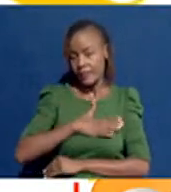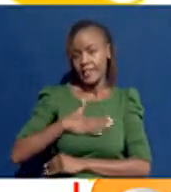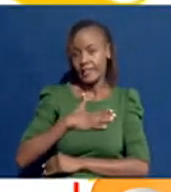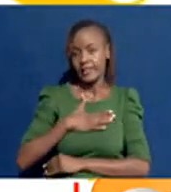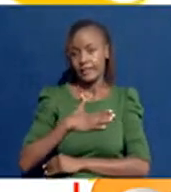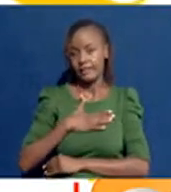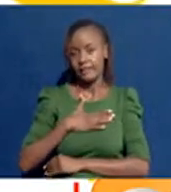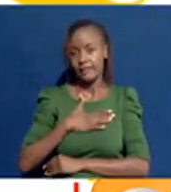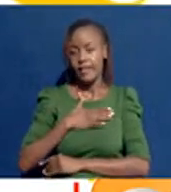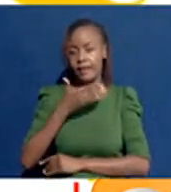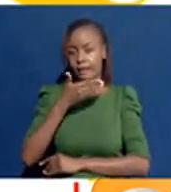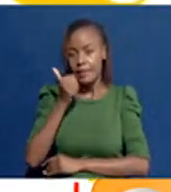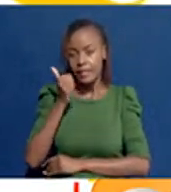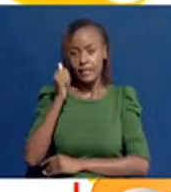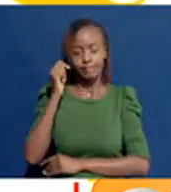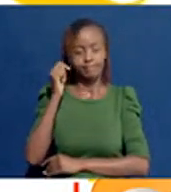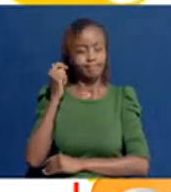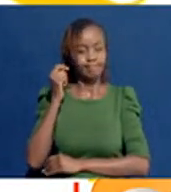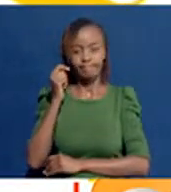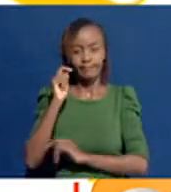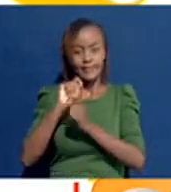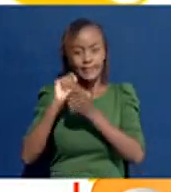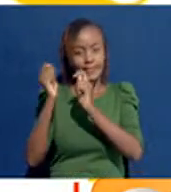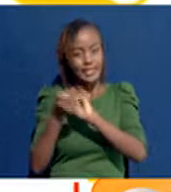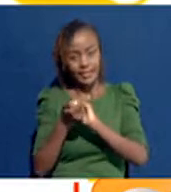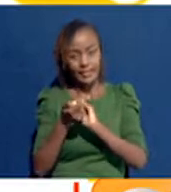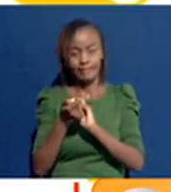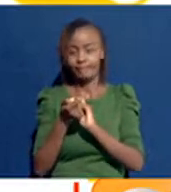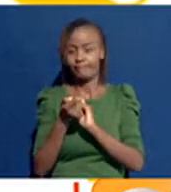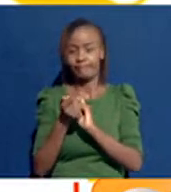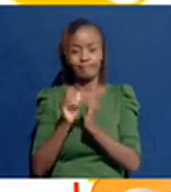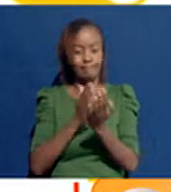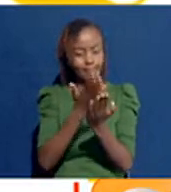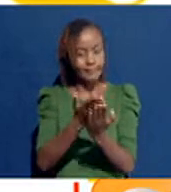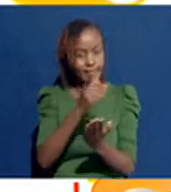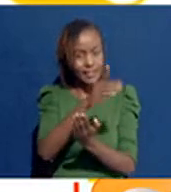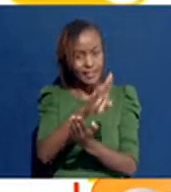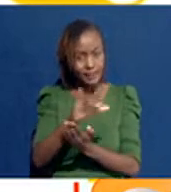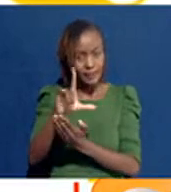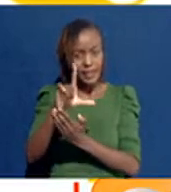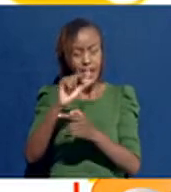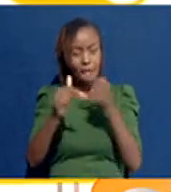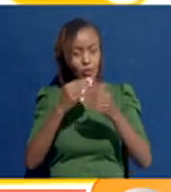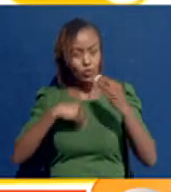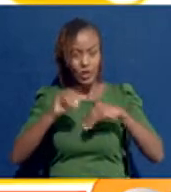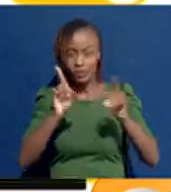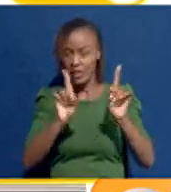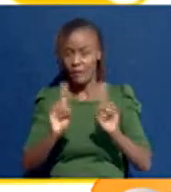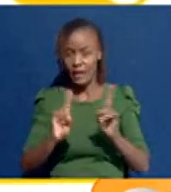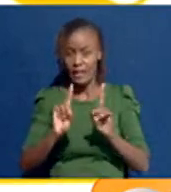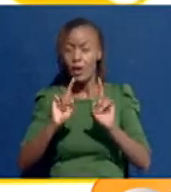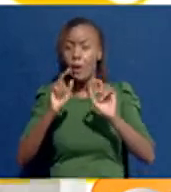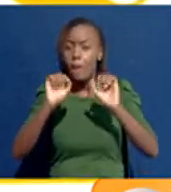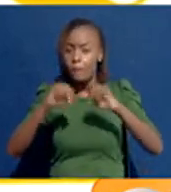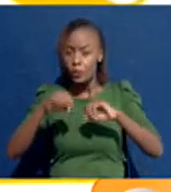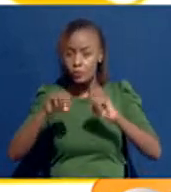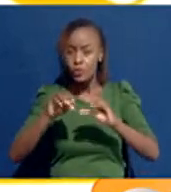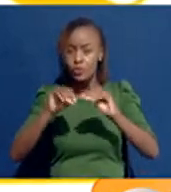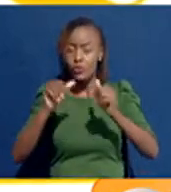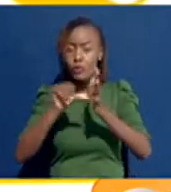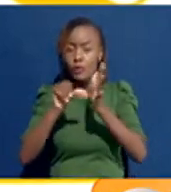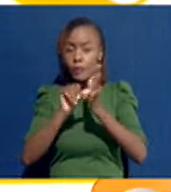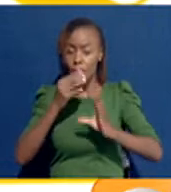consider withdrawing their bills. We must remember that we can only defeat corruption if we stand